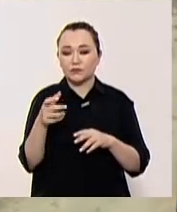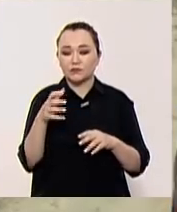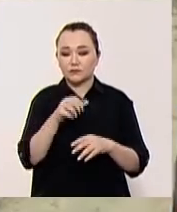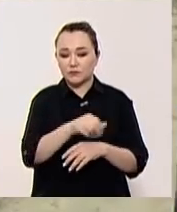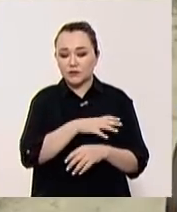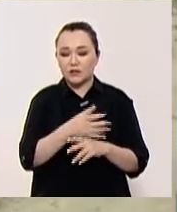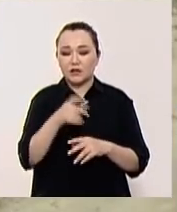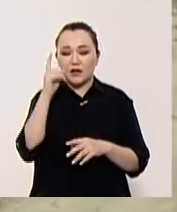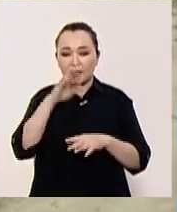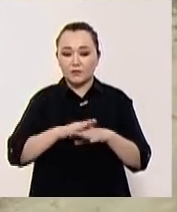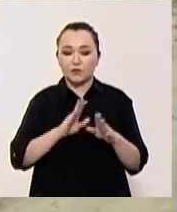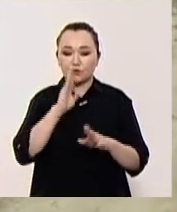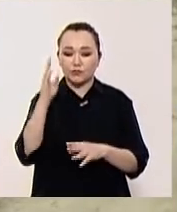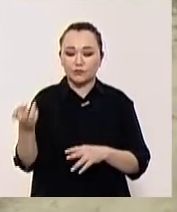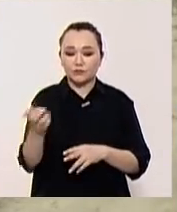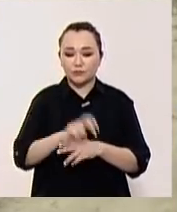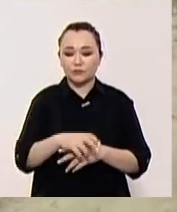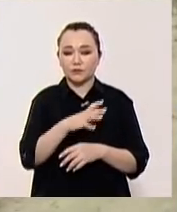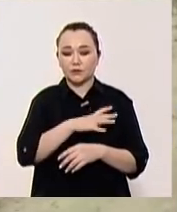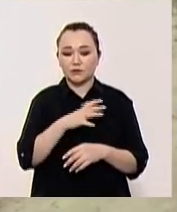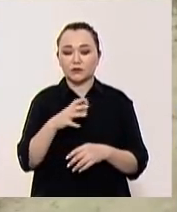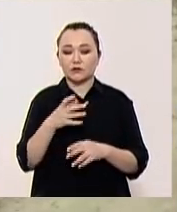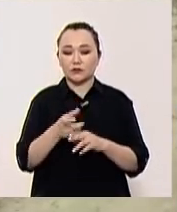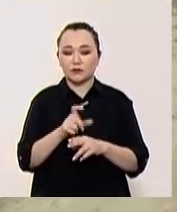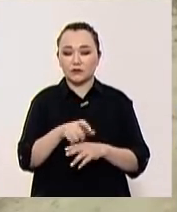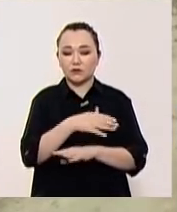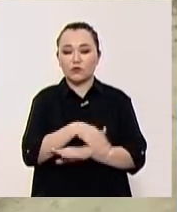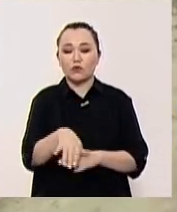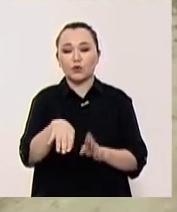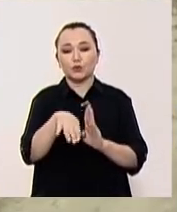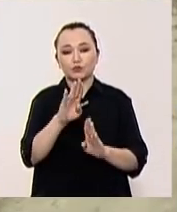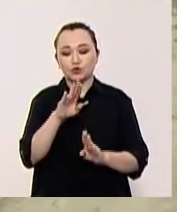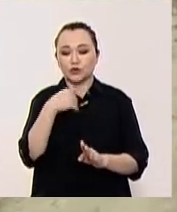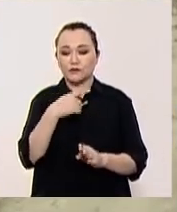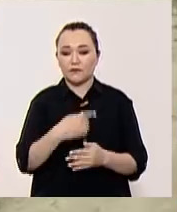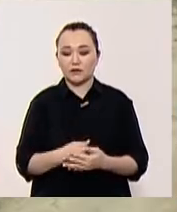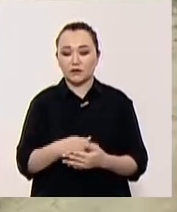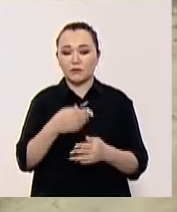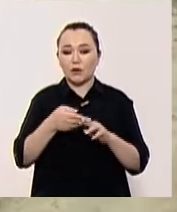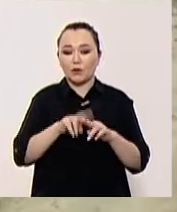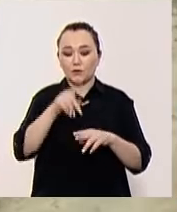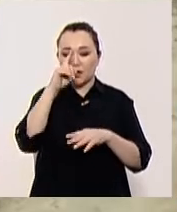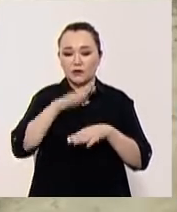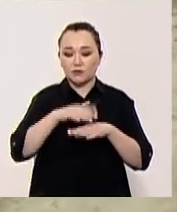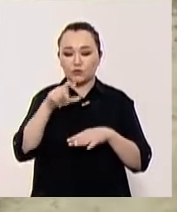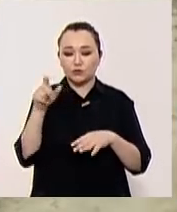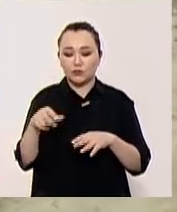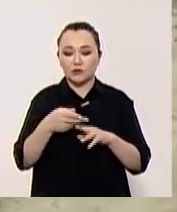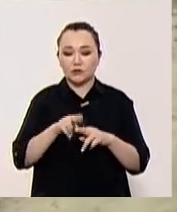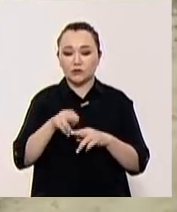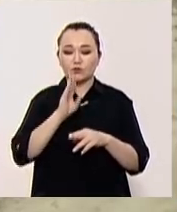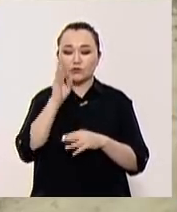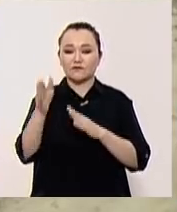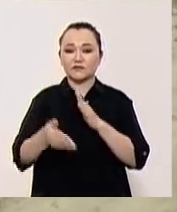звонили, приходили, говорит, бізде это у вас конфетка улица, говорит, потому что әкімдік надамдары, я біз шақырдық